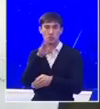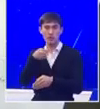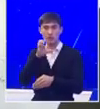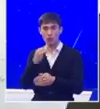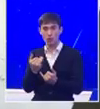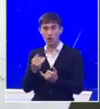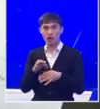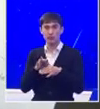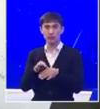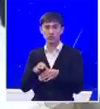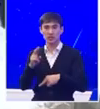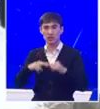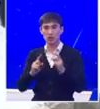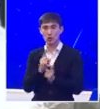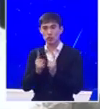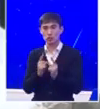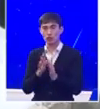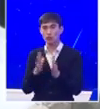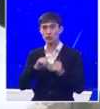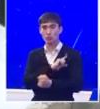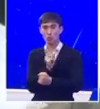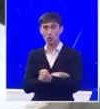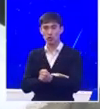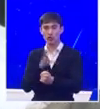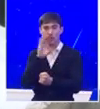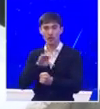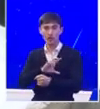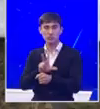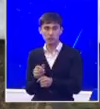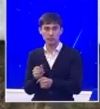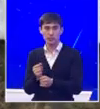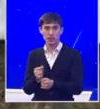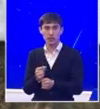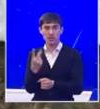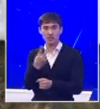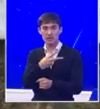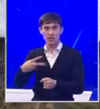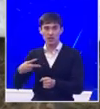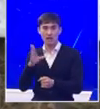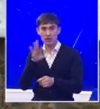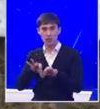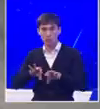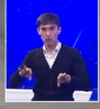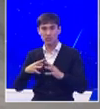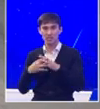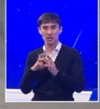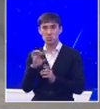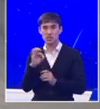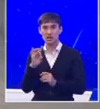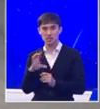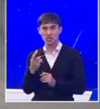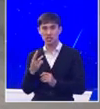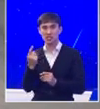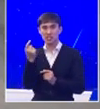водоотведения, поскольку требует реконструкции и увеличения мощности системы водоснабжения. Две линии водопроводной системы села Безагаш из-за